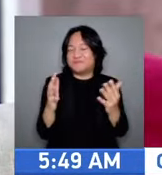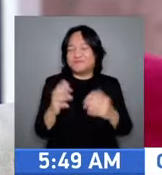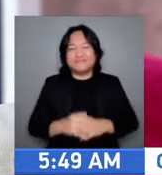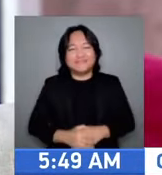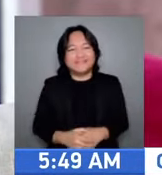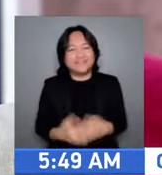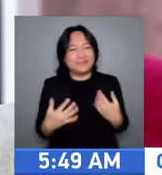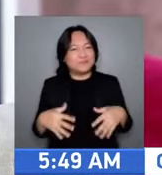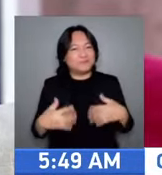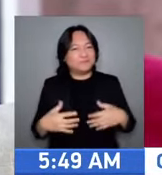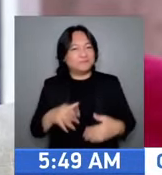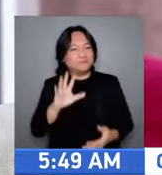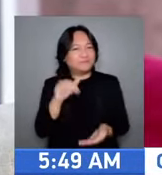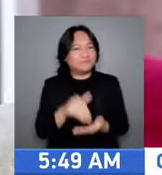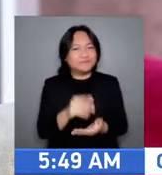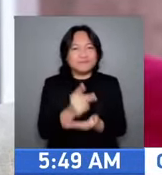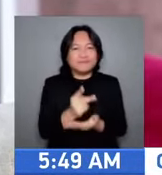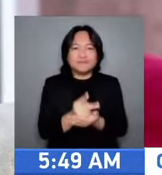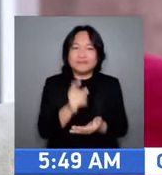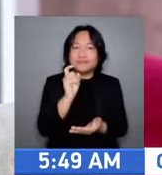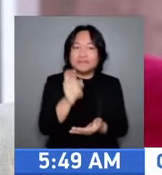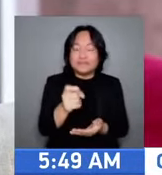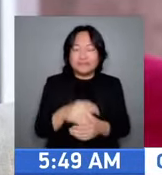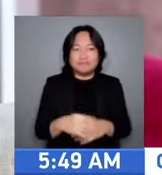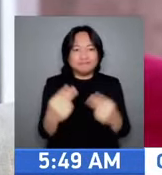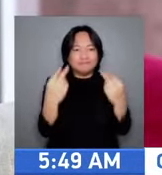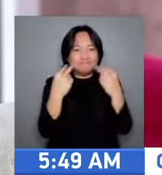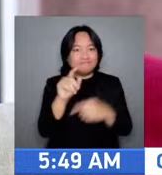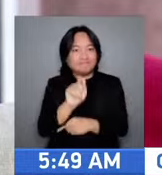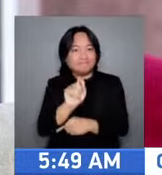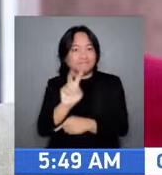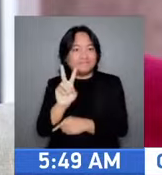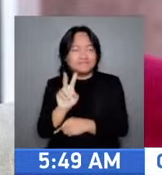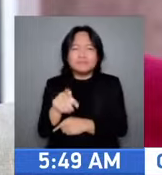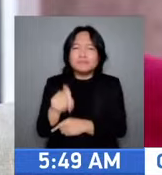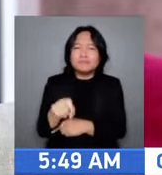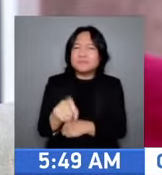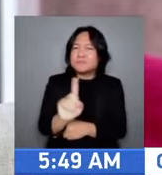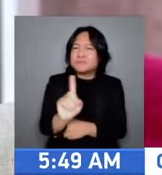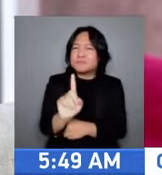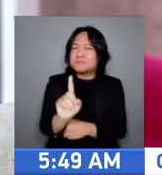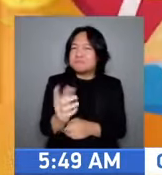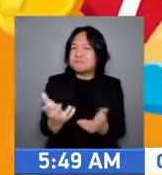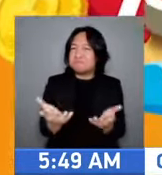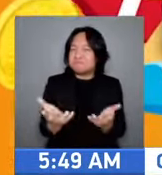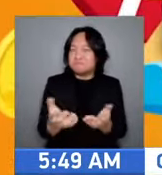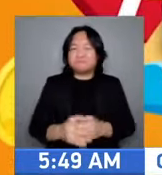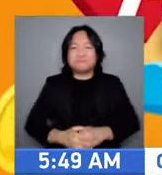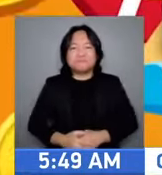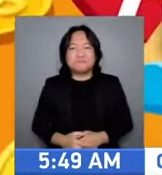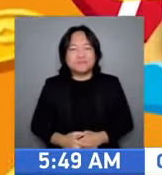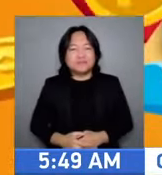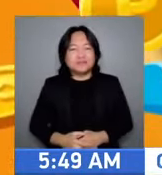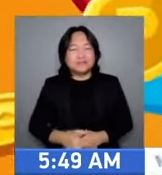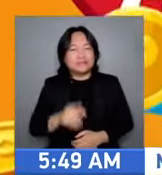pesos. Deserve niyo yan dahil nakatutok kayo sa TV. Ang kailangan niyo lang gawin, hit the jackpot!